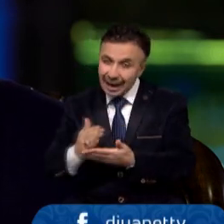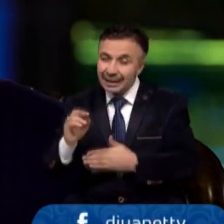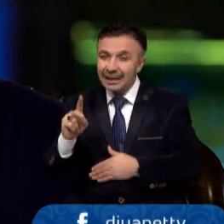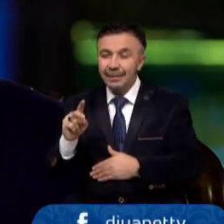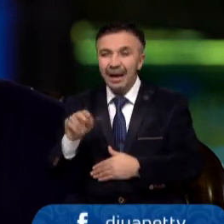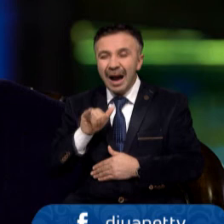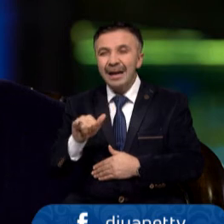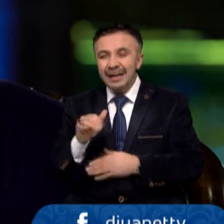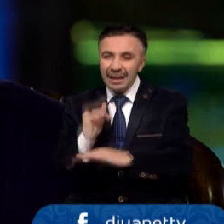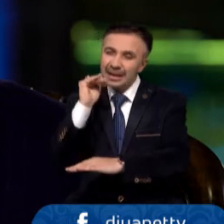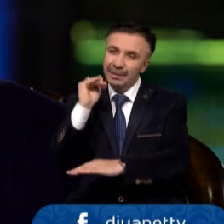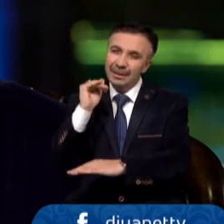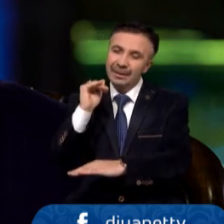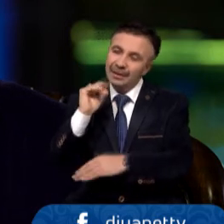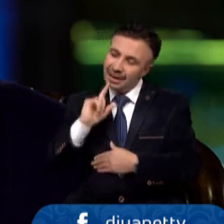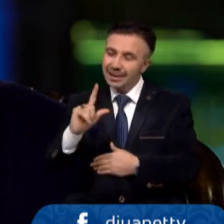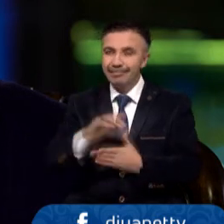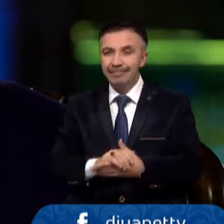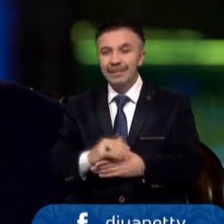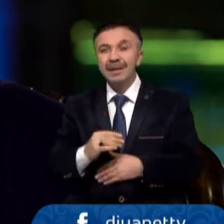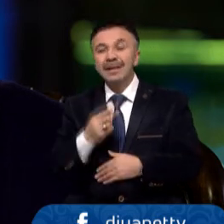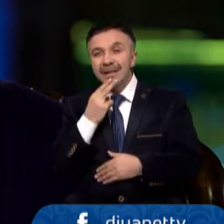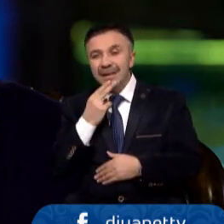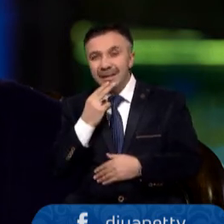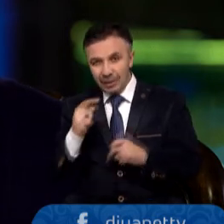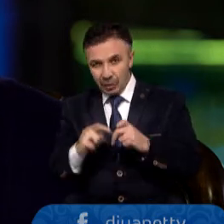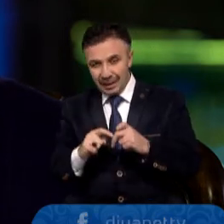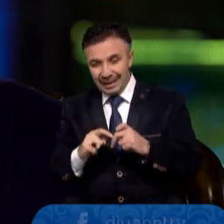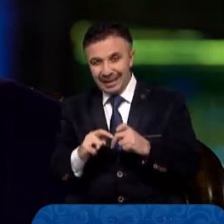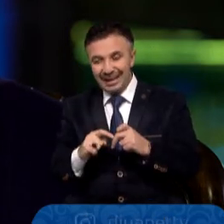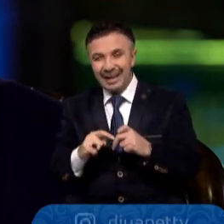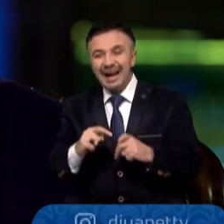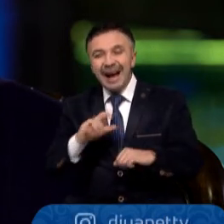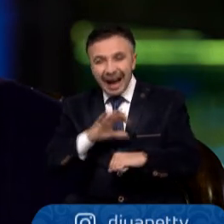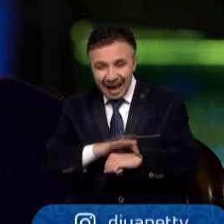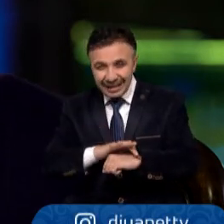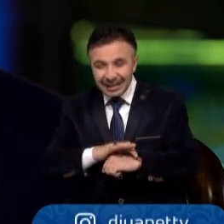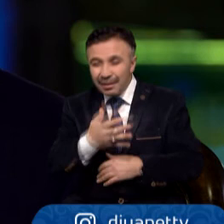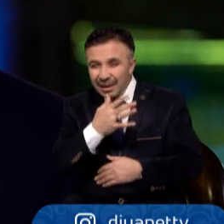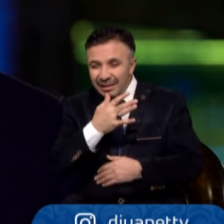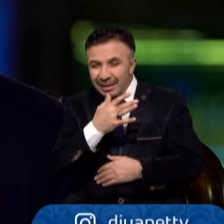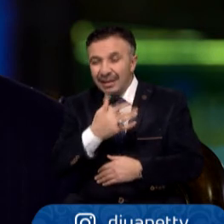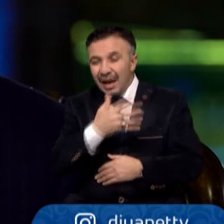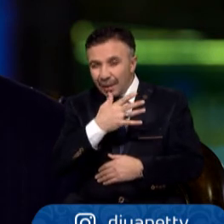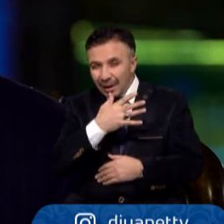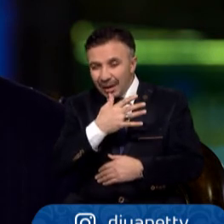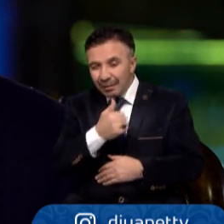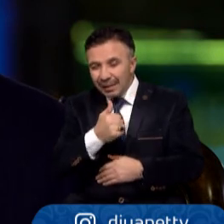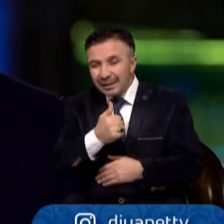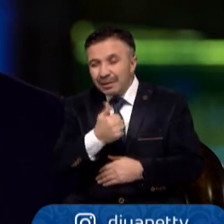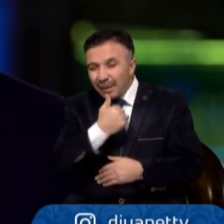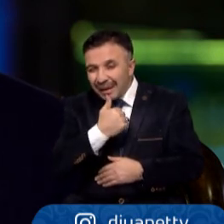yaşadığı Hayat gibi bir hayat yaşayalım kızı hasta içebilirsiniz